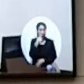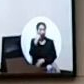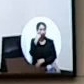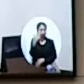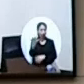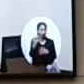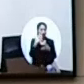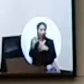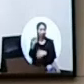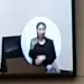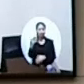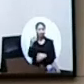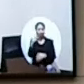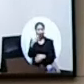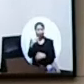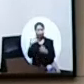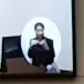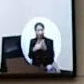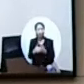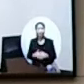토론은 종결합니다.